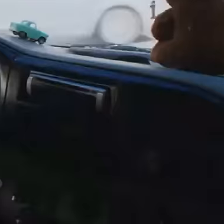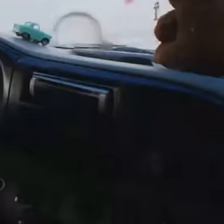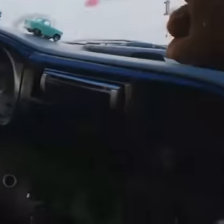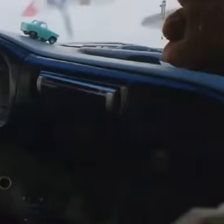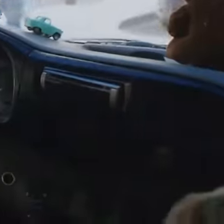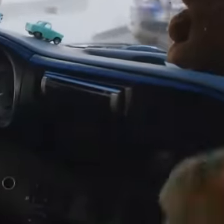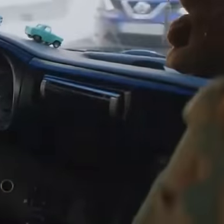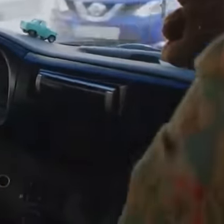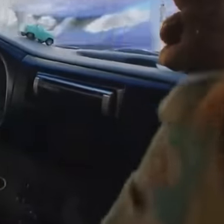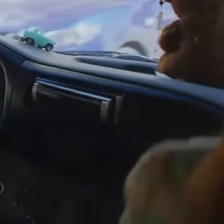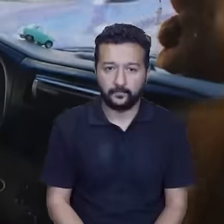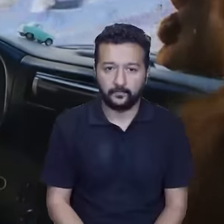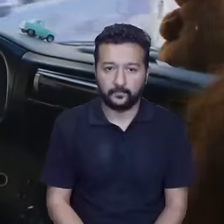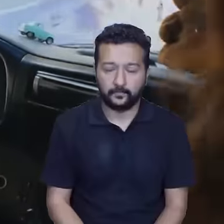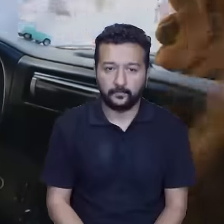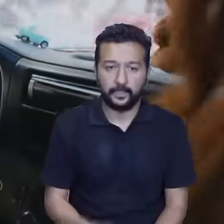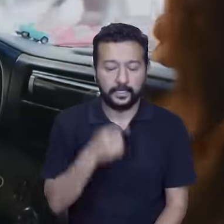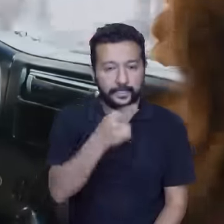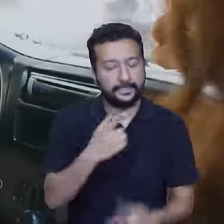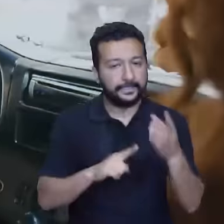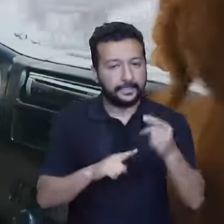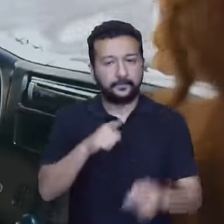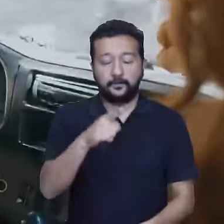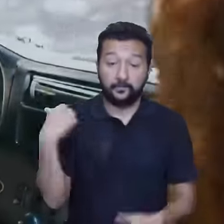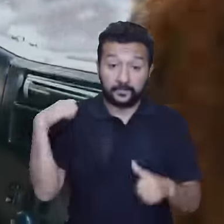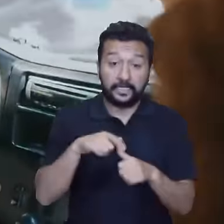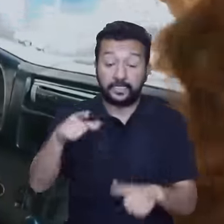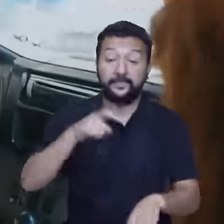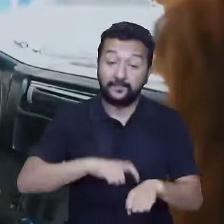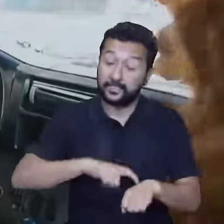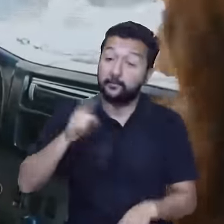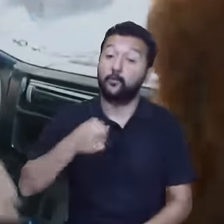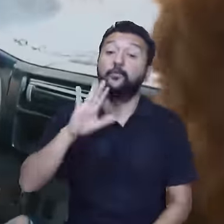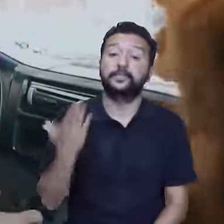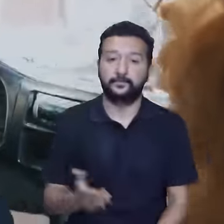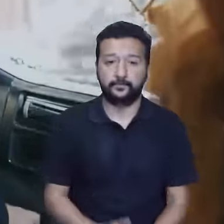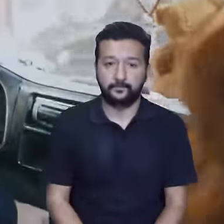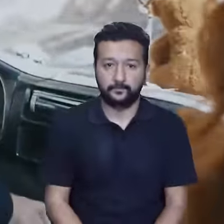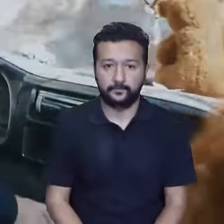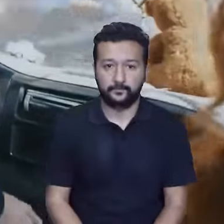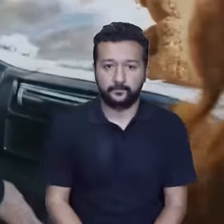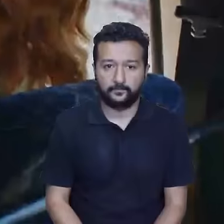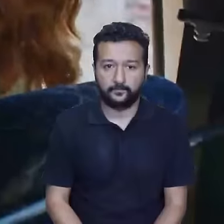İlyas da Ayşe minibüste. Hadi oğlum İlyas. Bir daha bu fırsatı bulamazsın.